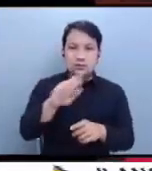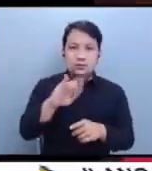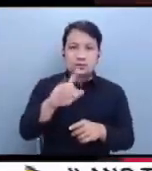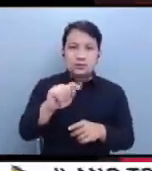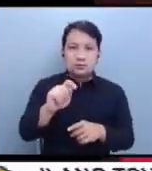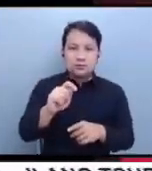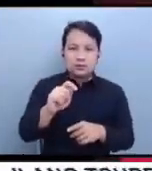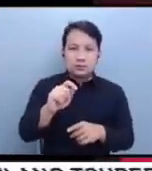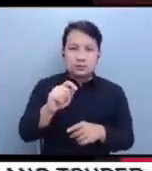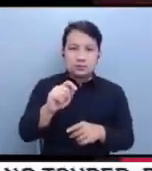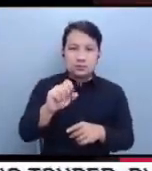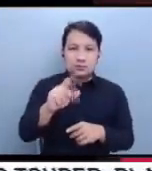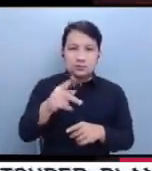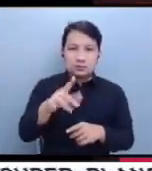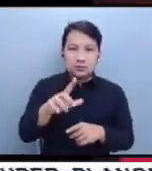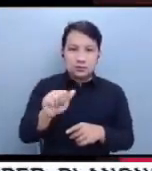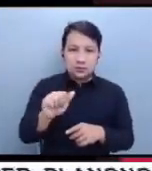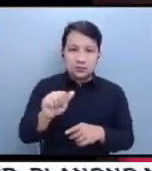po natin yon.